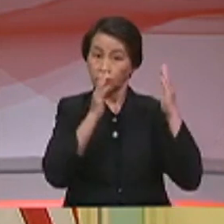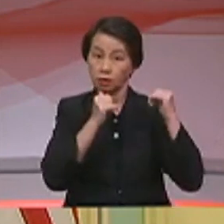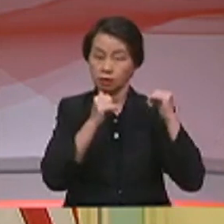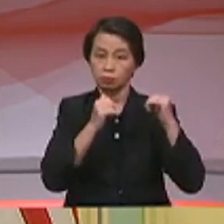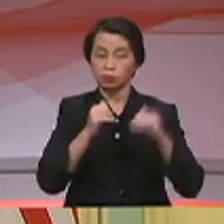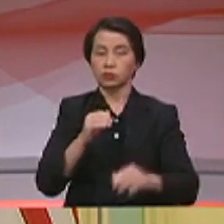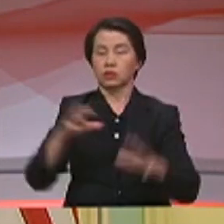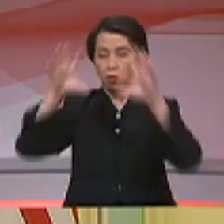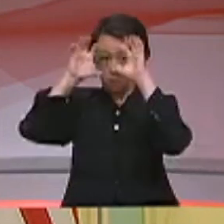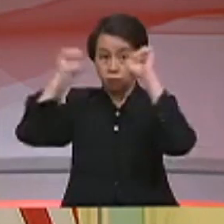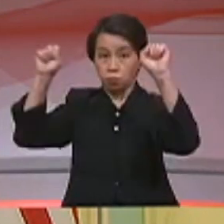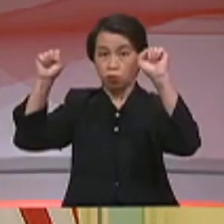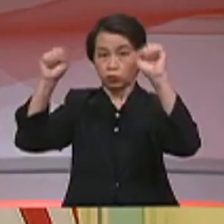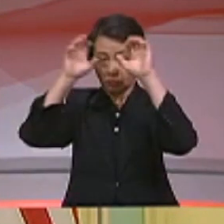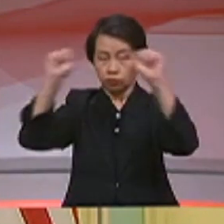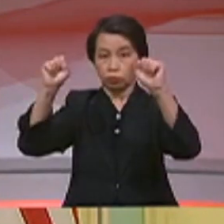majikan